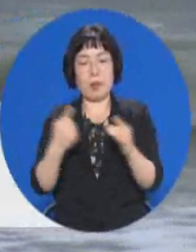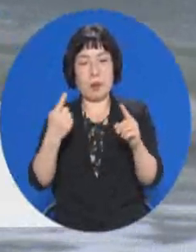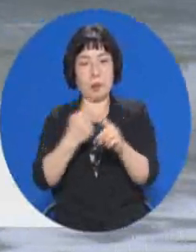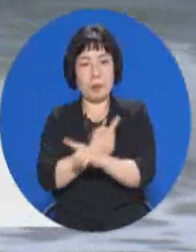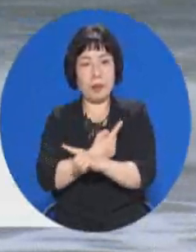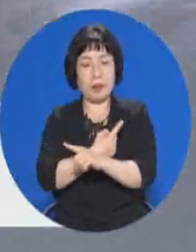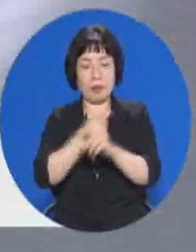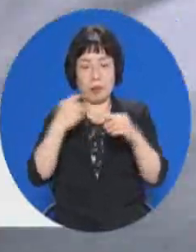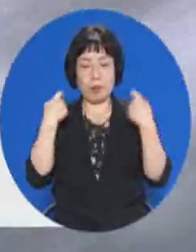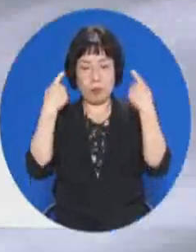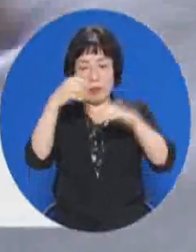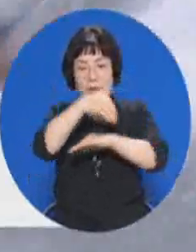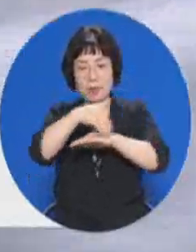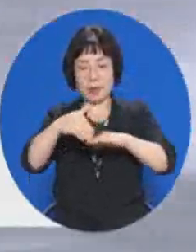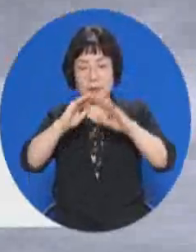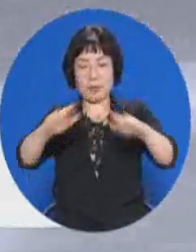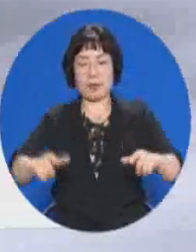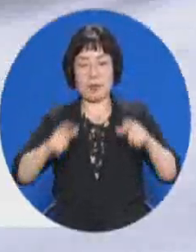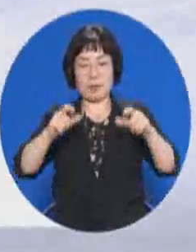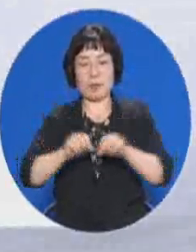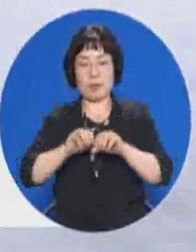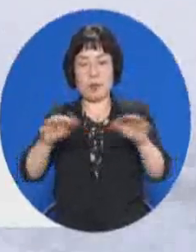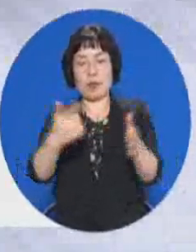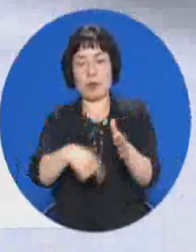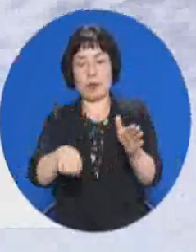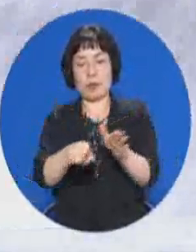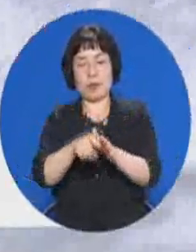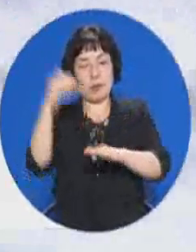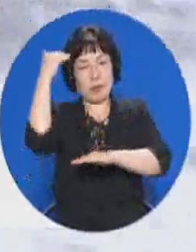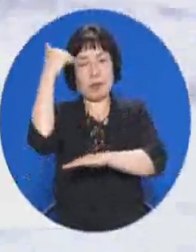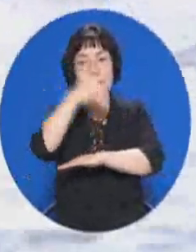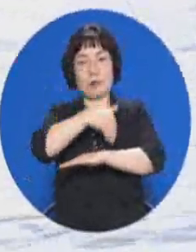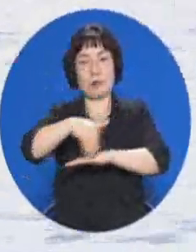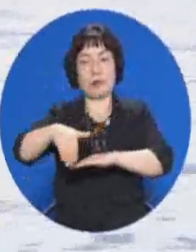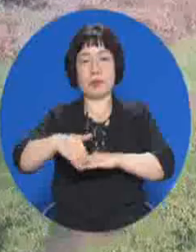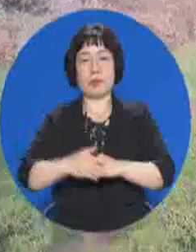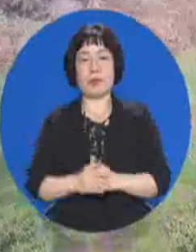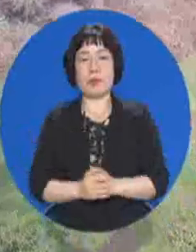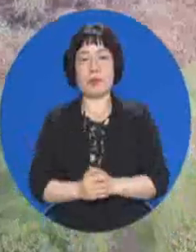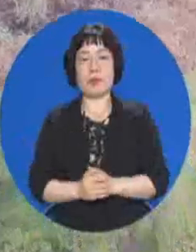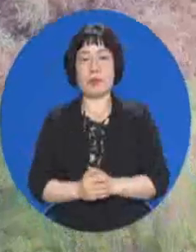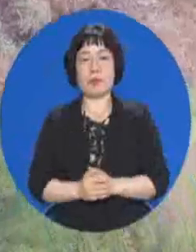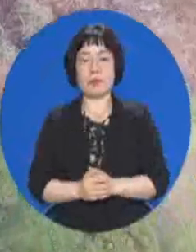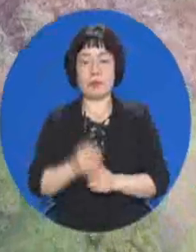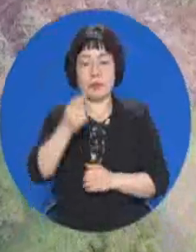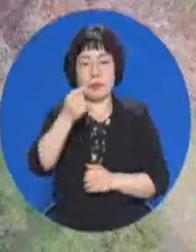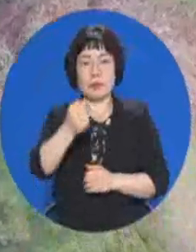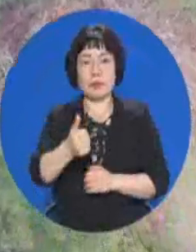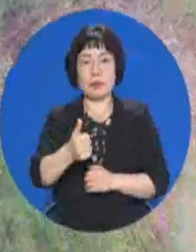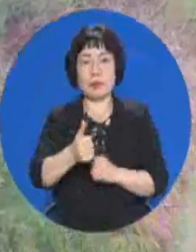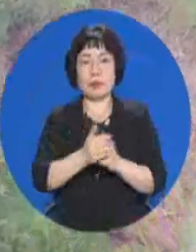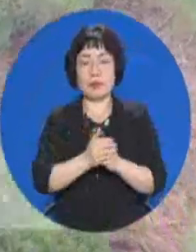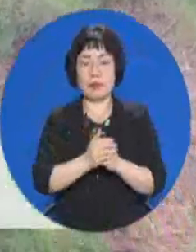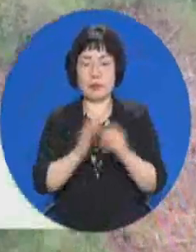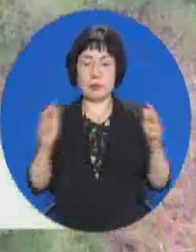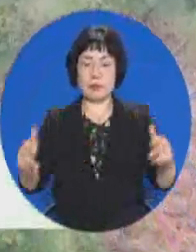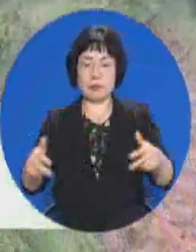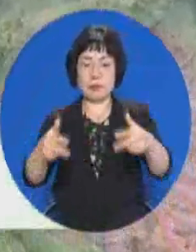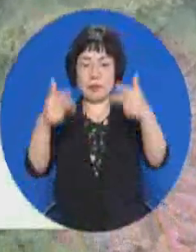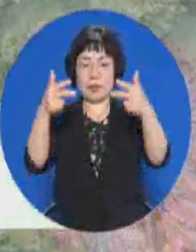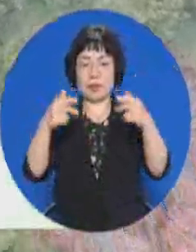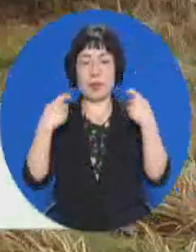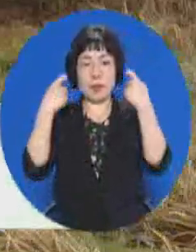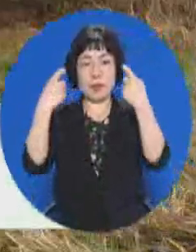정책을 전남 전역으로 연결해 나가기 위한 전략을 세워 추진하고 있습니다. 소규모 비대면 여행